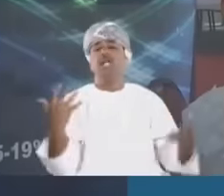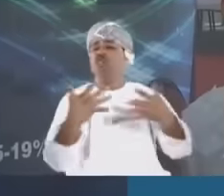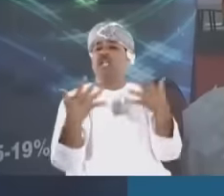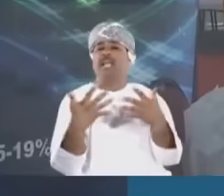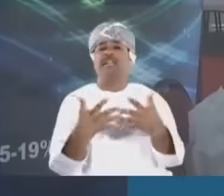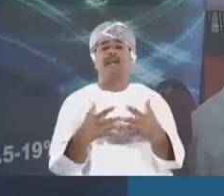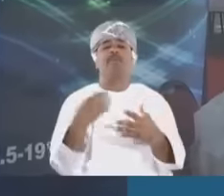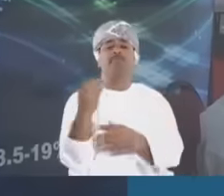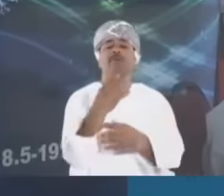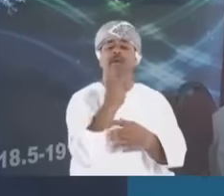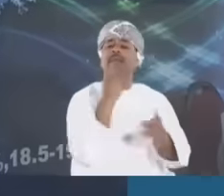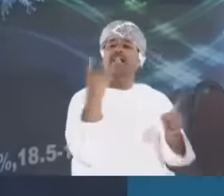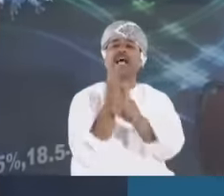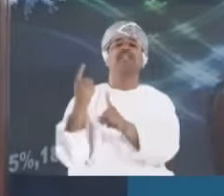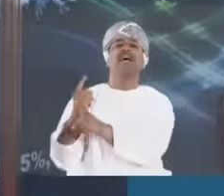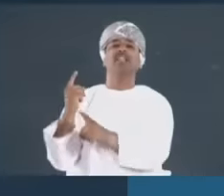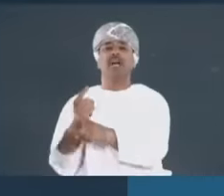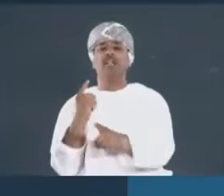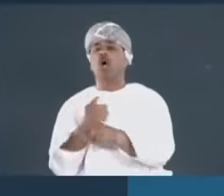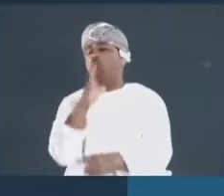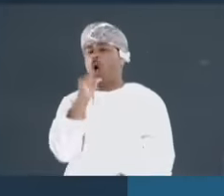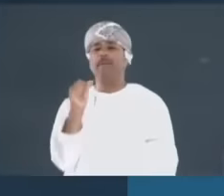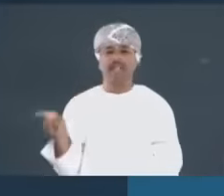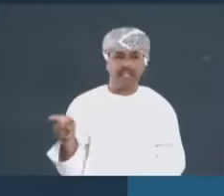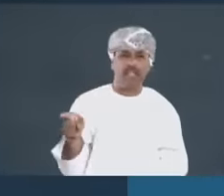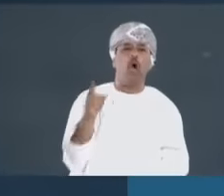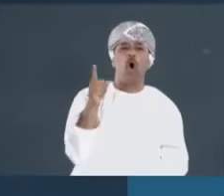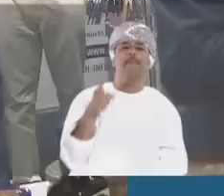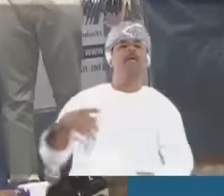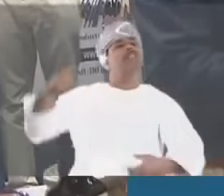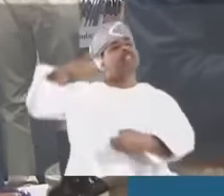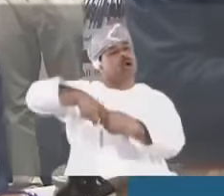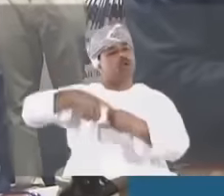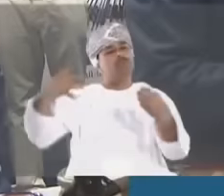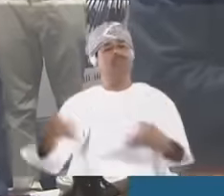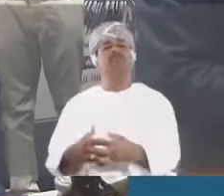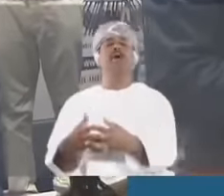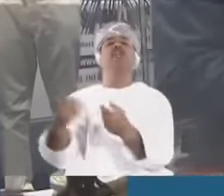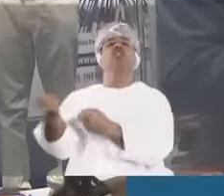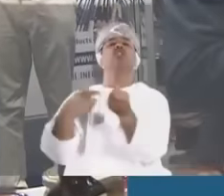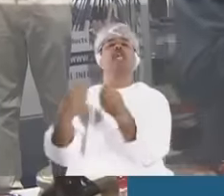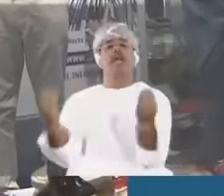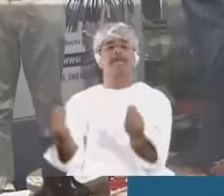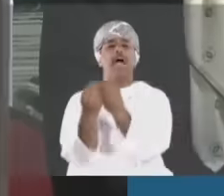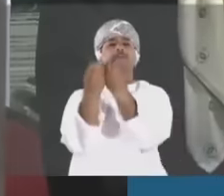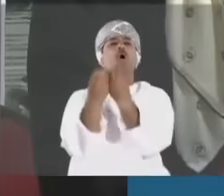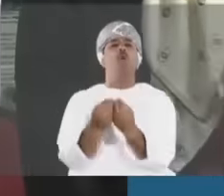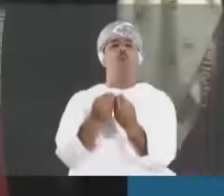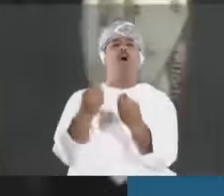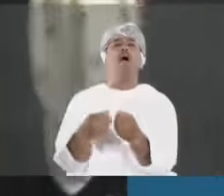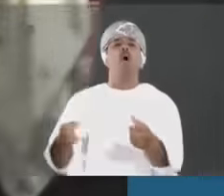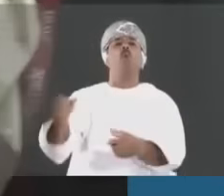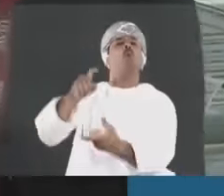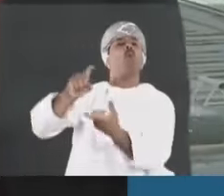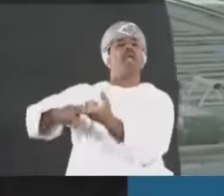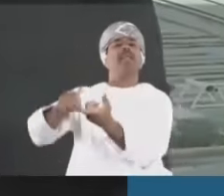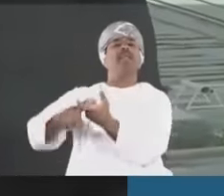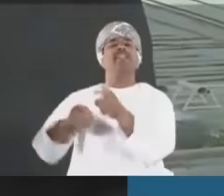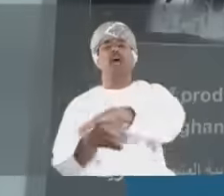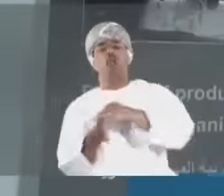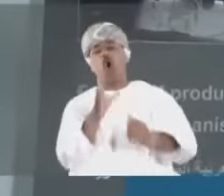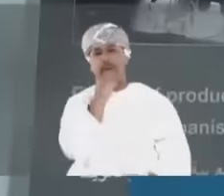العارضة للالتقاء بأصحاب الأعمال العمانيين لعقد شراكات تجارية معهم وتعيين وكلاء لهم في